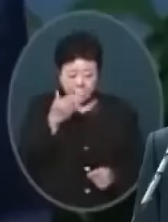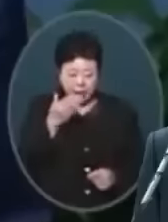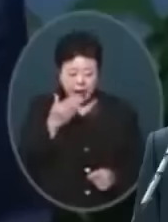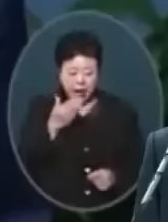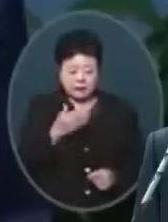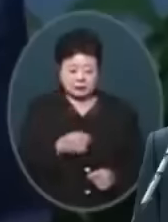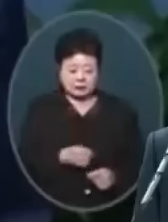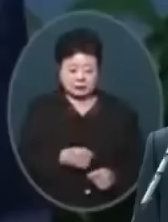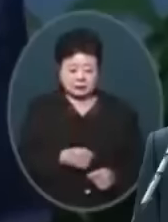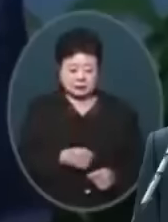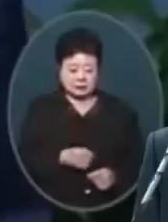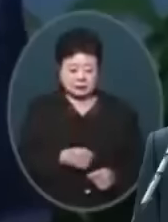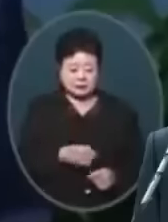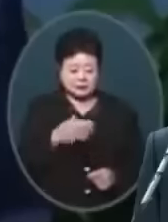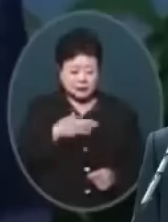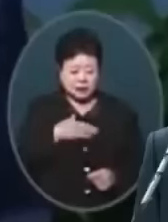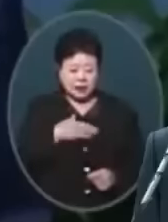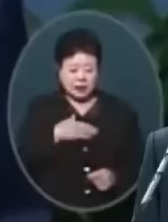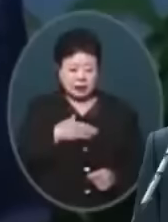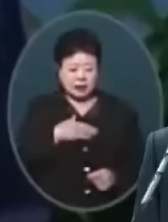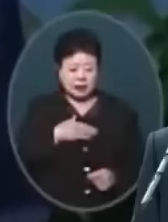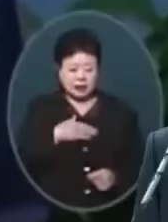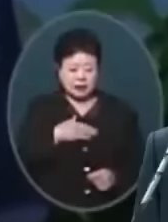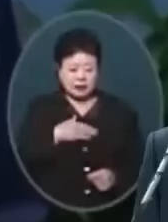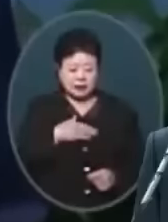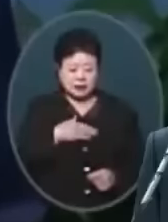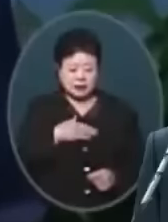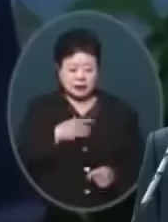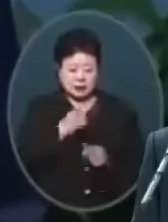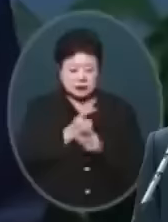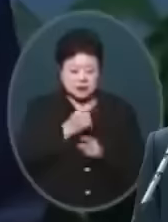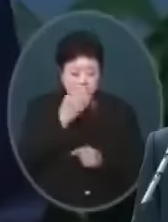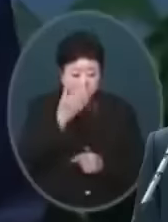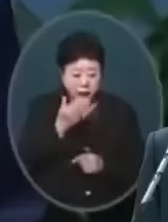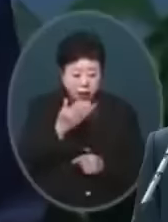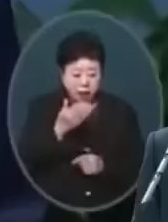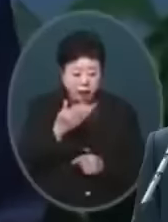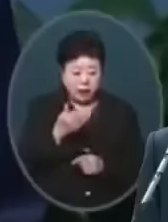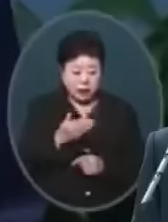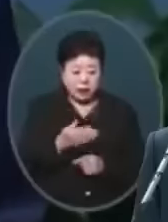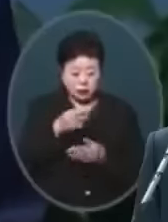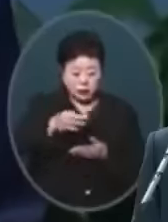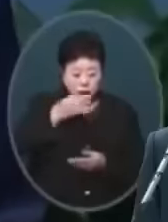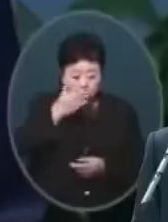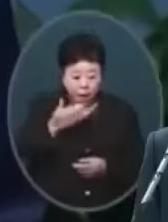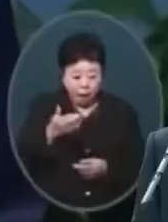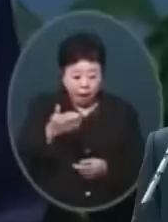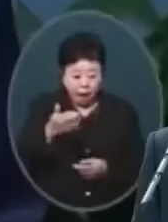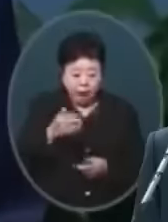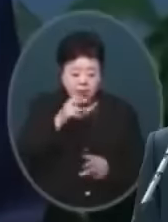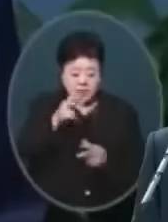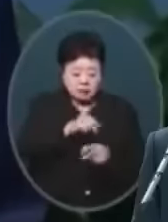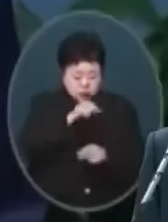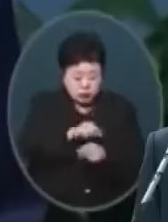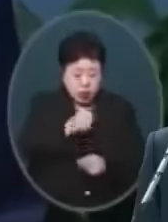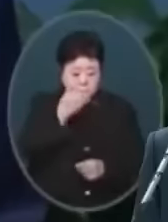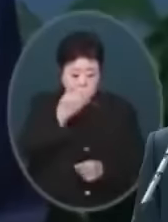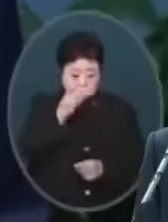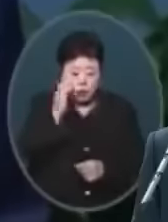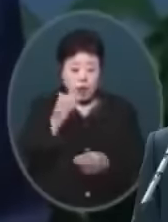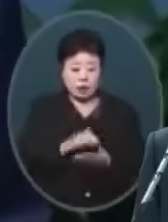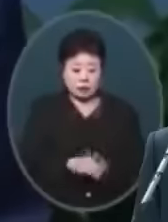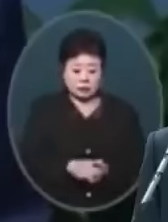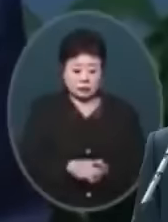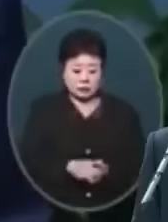이 귀근의 때에도 밥벌이 잘할 수 있고 우리의 사업도 잘 될 수 있다.